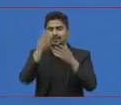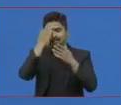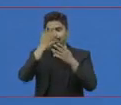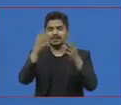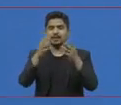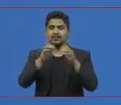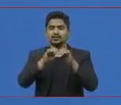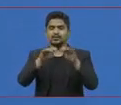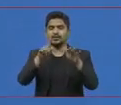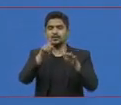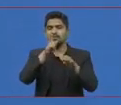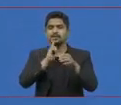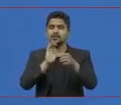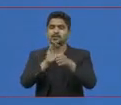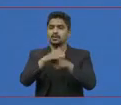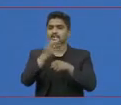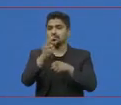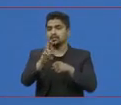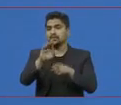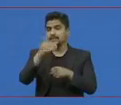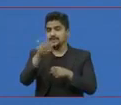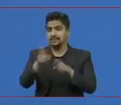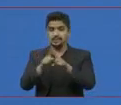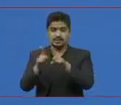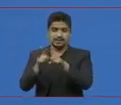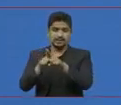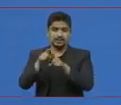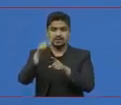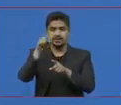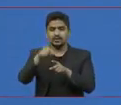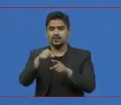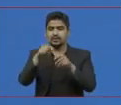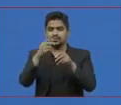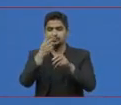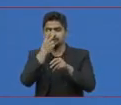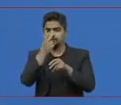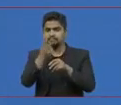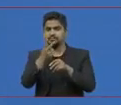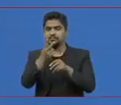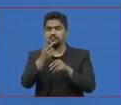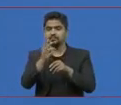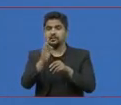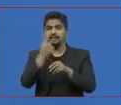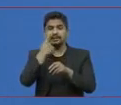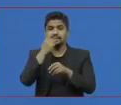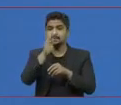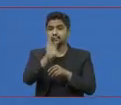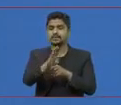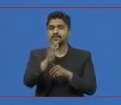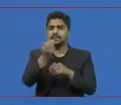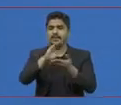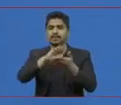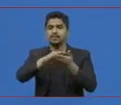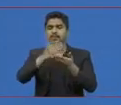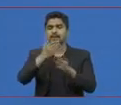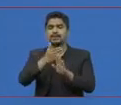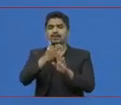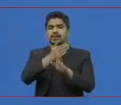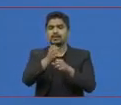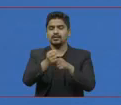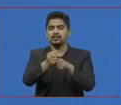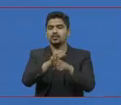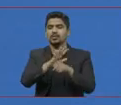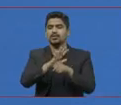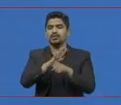फैलिएको 1 वर्ष नागिसके पश्चात पनि हामीले अहिले फर्केर हेर्दाखेरि के देख्छौँ भने केही महिना अगाडि यो